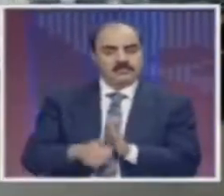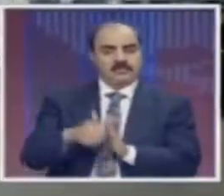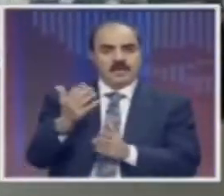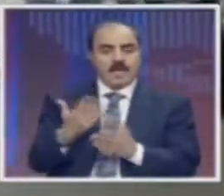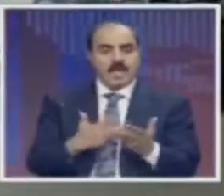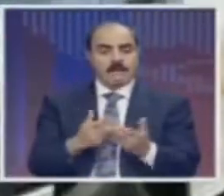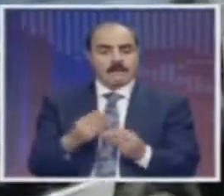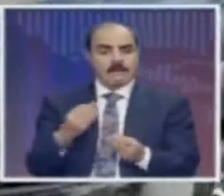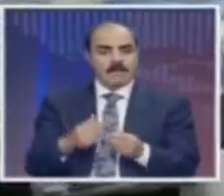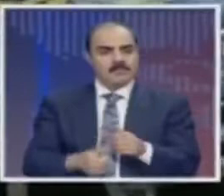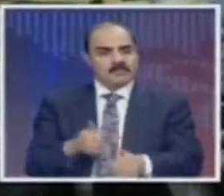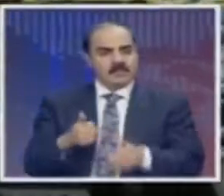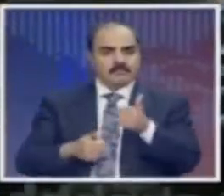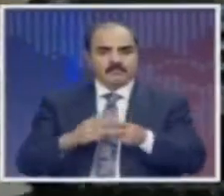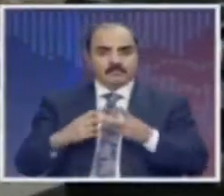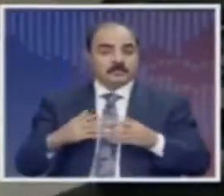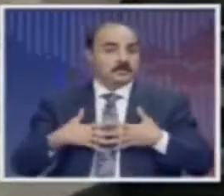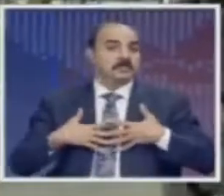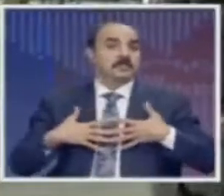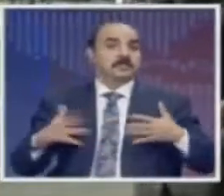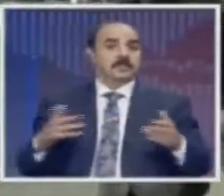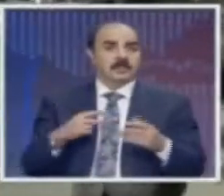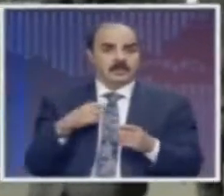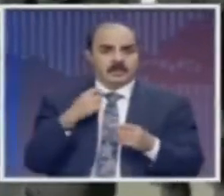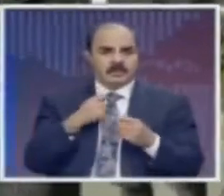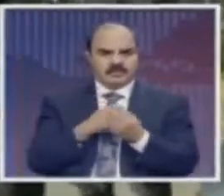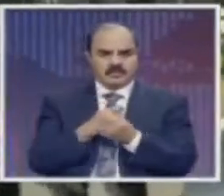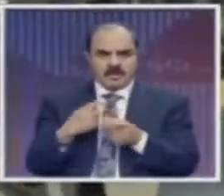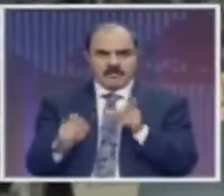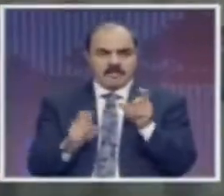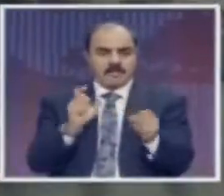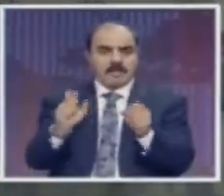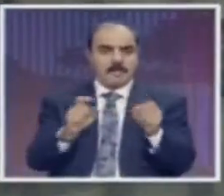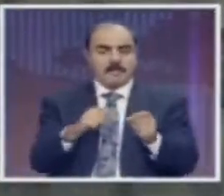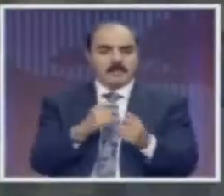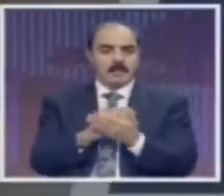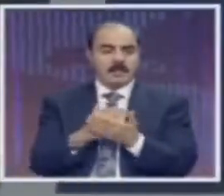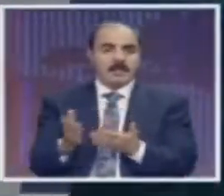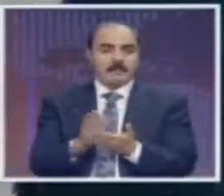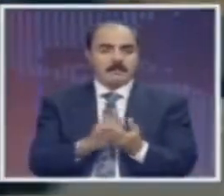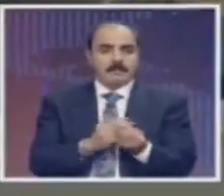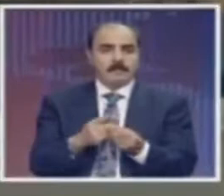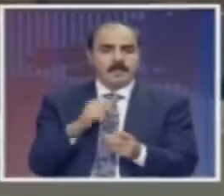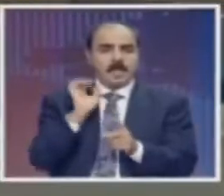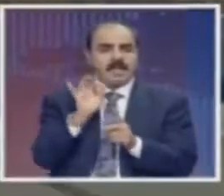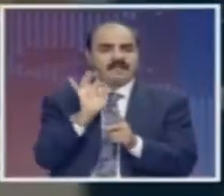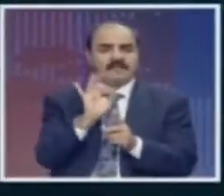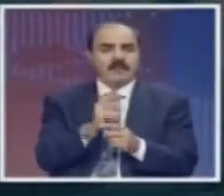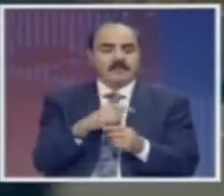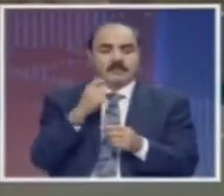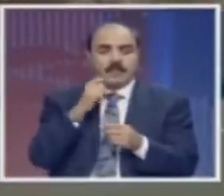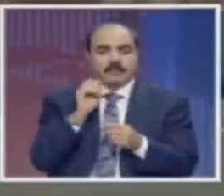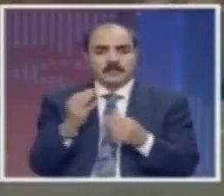الأجهزة الأمنية نجاحات كبيرة في مكافحة شتى صور الجريمة، فمن خلال استهداف وضبط